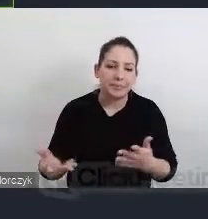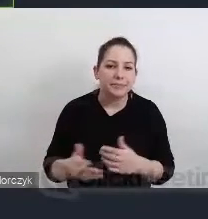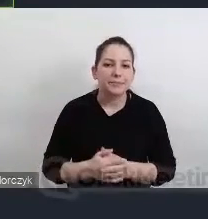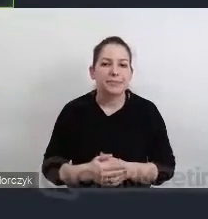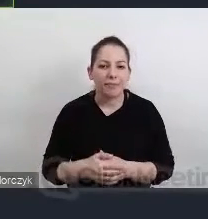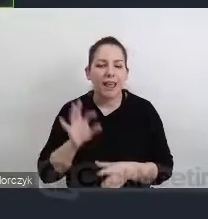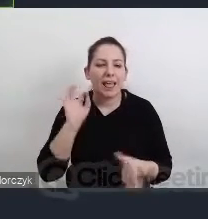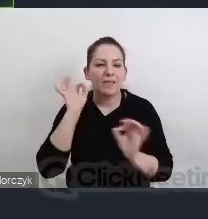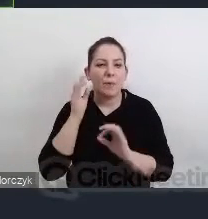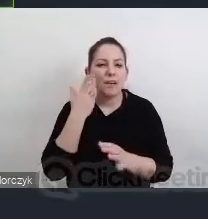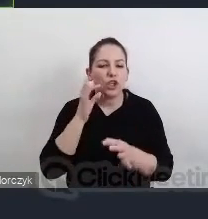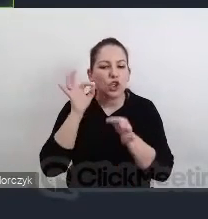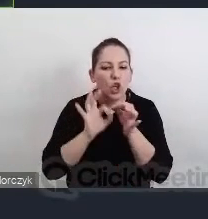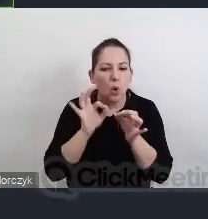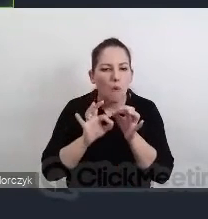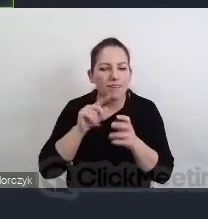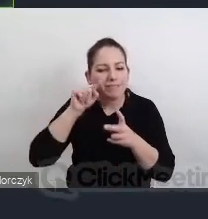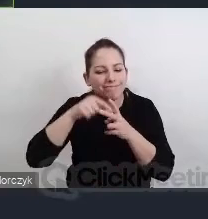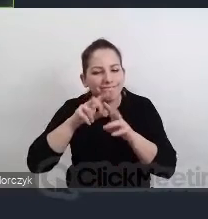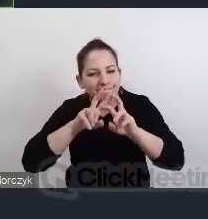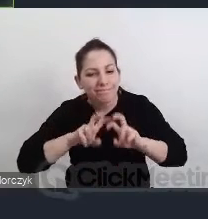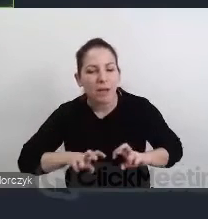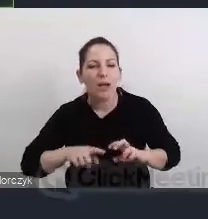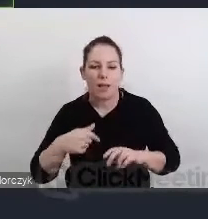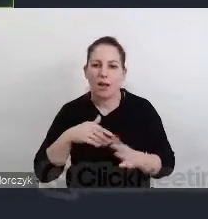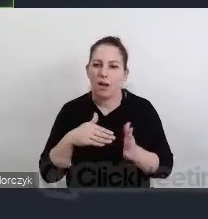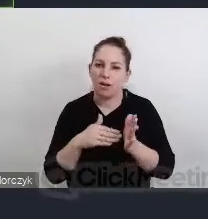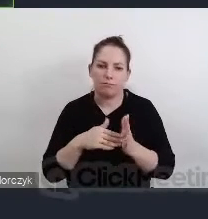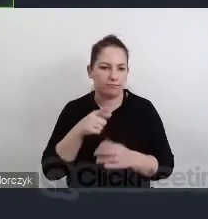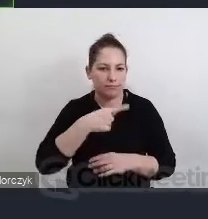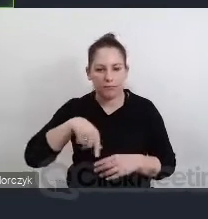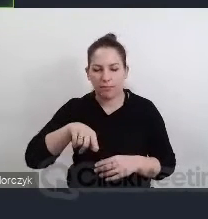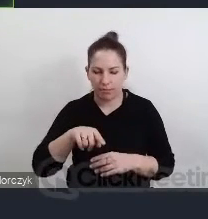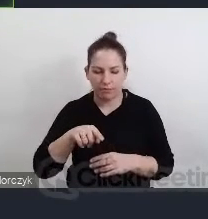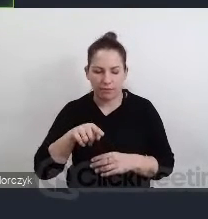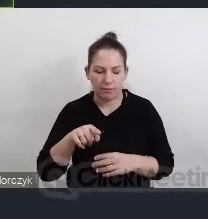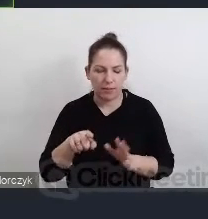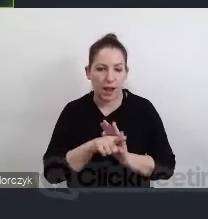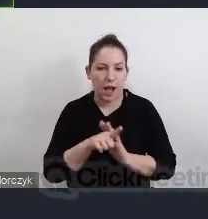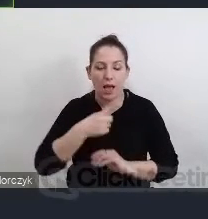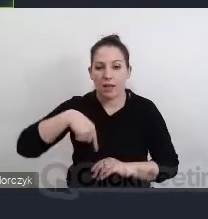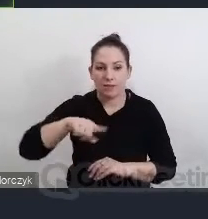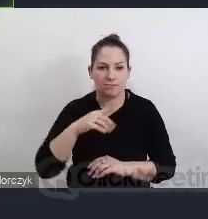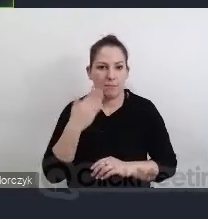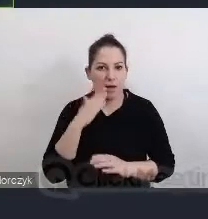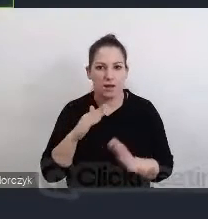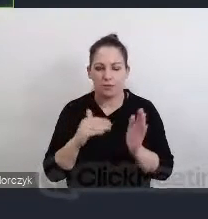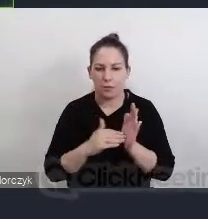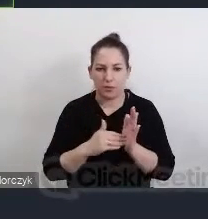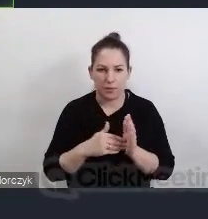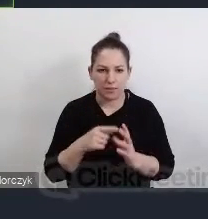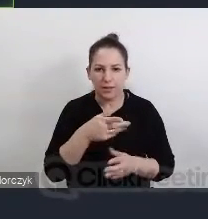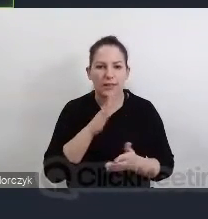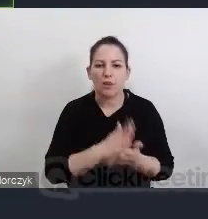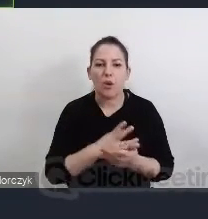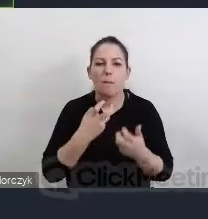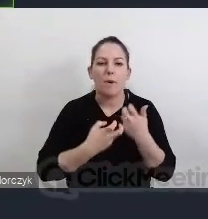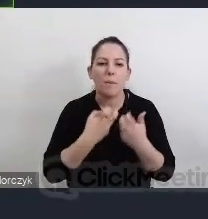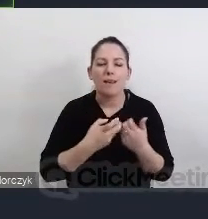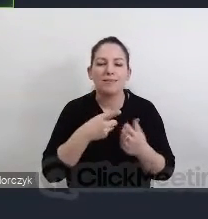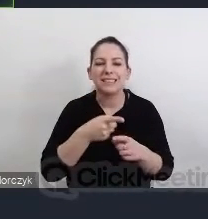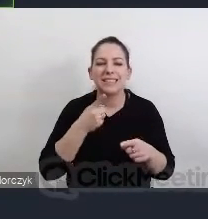dane bardziej szczegółowe, pogłębione w tym zakresie byłyby na pewno dla nas bardzo istotne. Myślę, że to nie jest tylko problem Stalowej